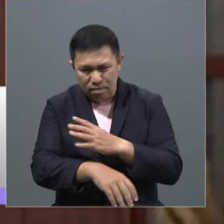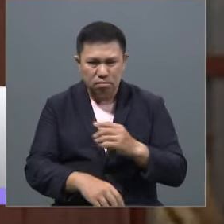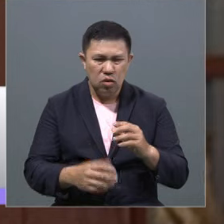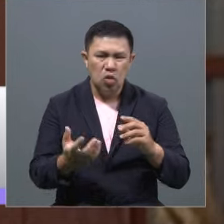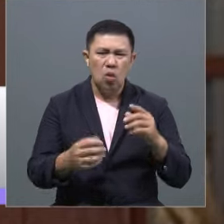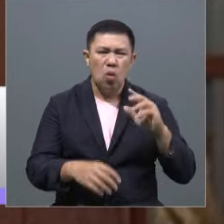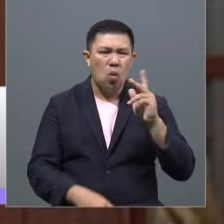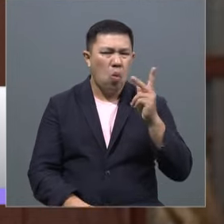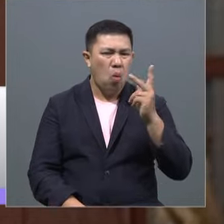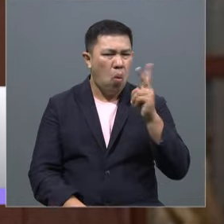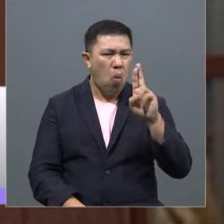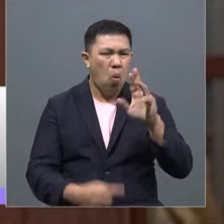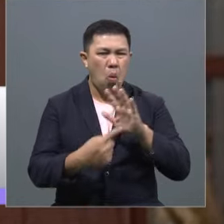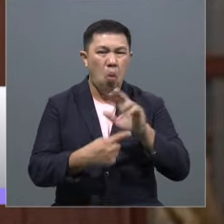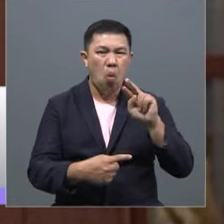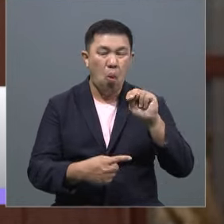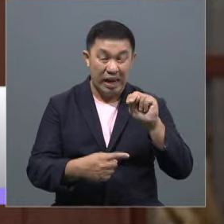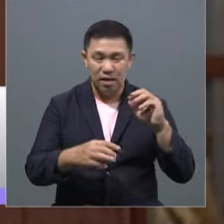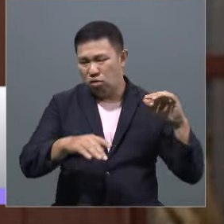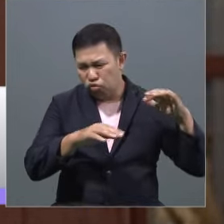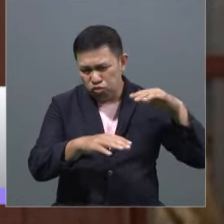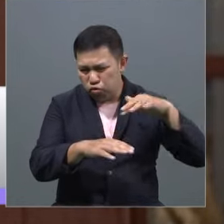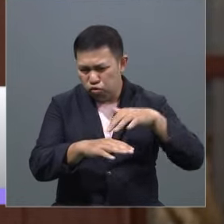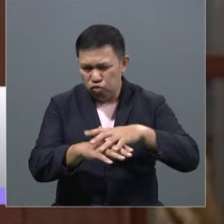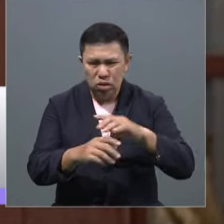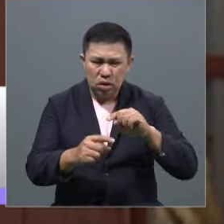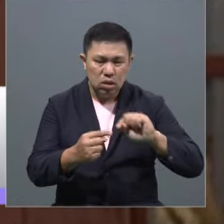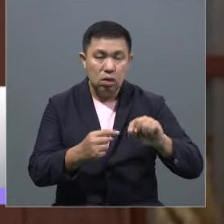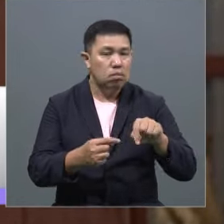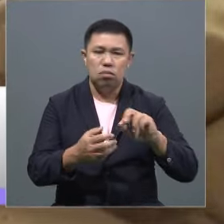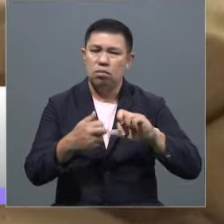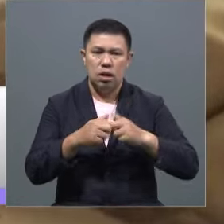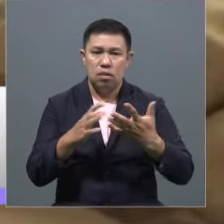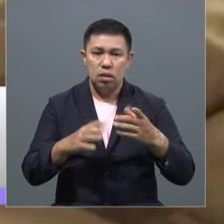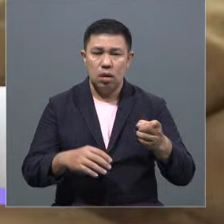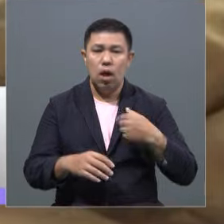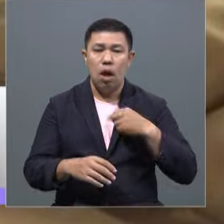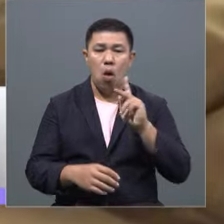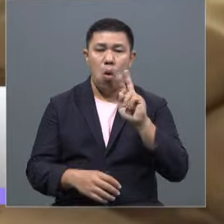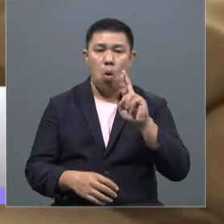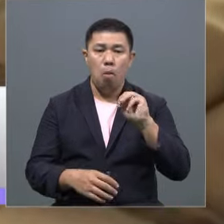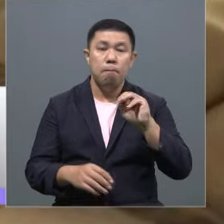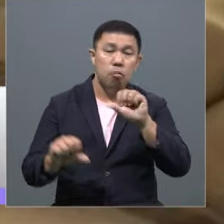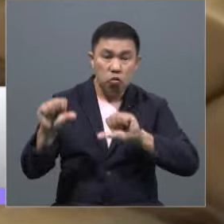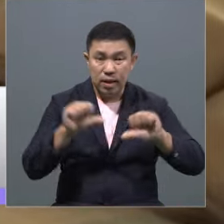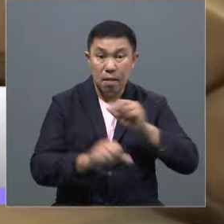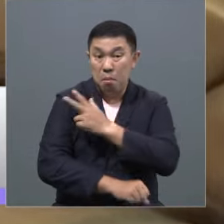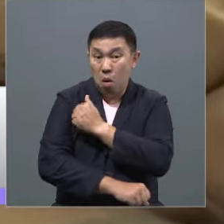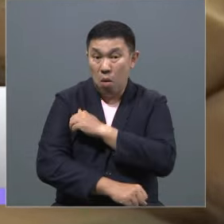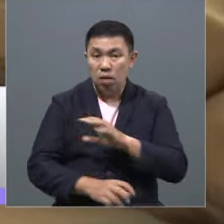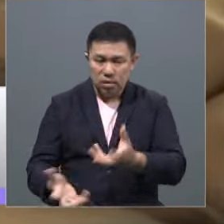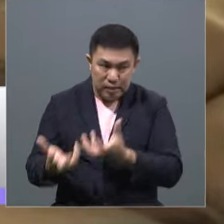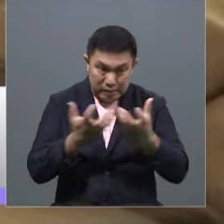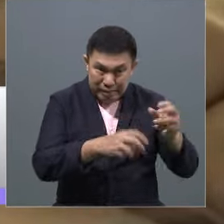ควันขณะเดียวกันภาครัฐเองก็ส่งตรวจเช่นเดียวกันโดยเราก็ส่งตรวจไปที่กรมวิทยาศาสตร์การแพทย์ครับของอันเนี้ยจะรู้ผล